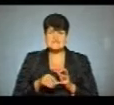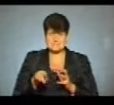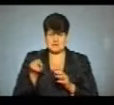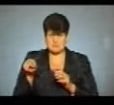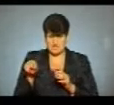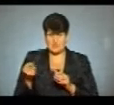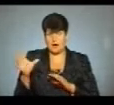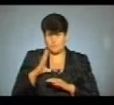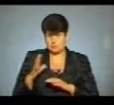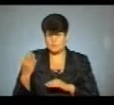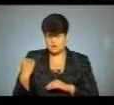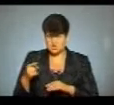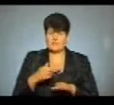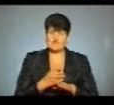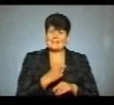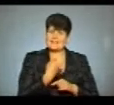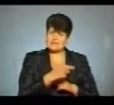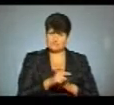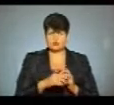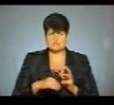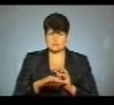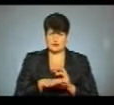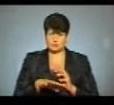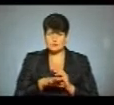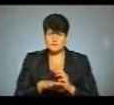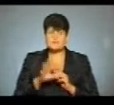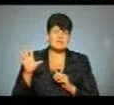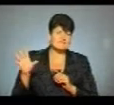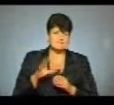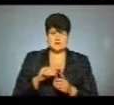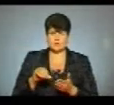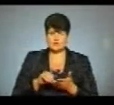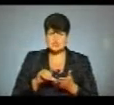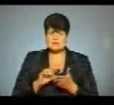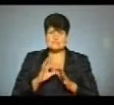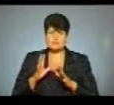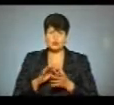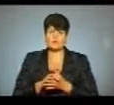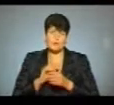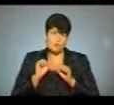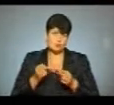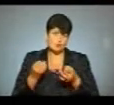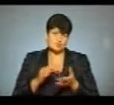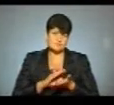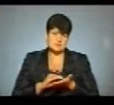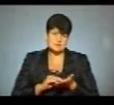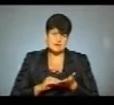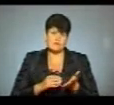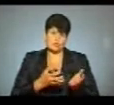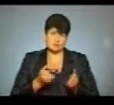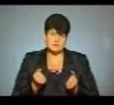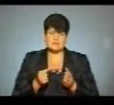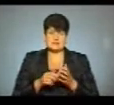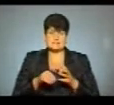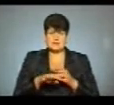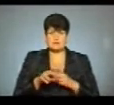вони користувалися, їм виділено іншу земельну ділянку. Всі учасники садового товариства можуть просто написати заяву і отримати аналогічну земельну ділянку